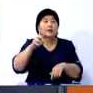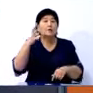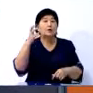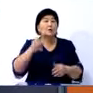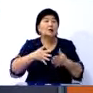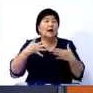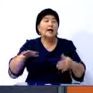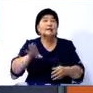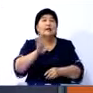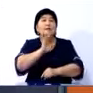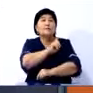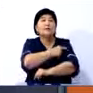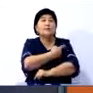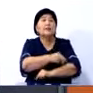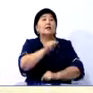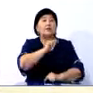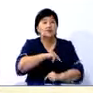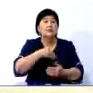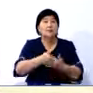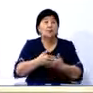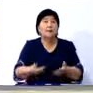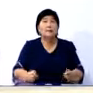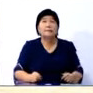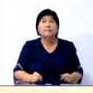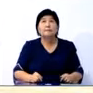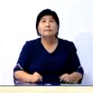500-ден астам медбике еңбек етуде.